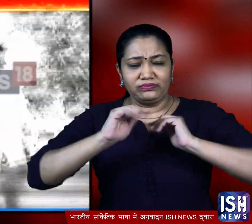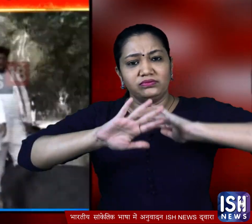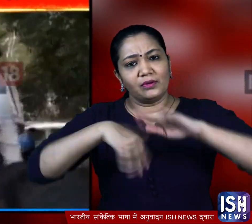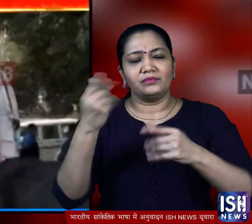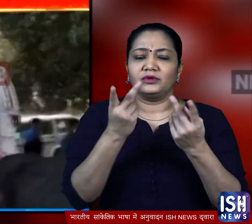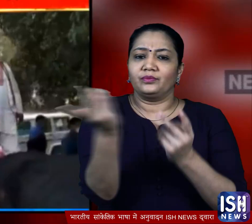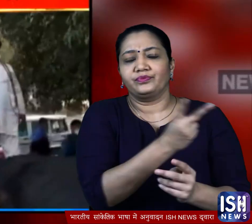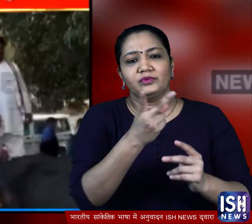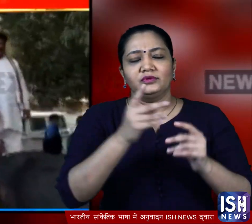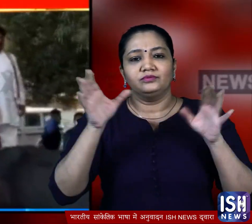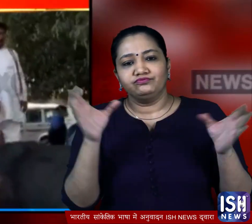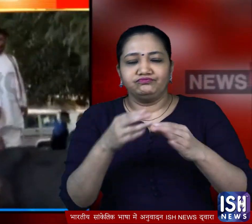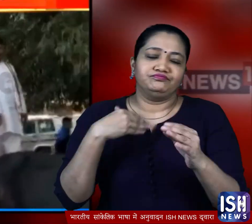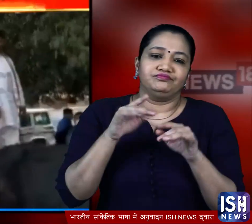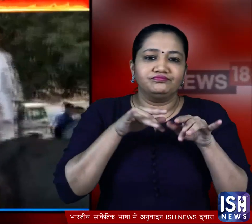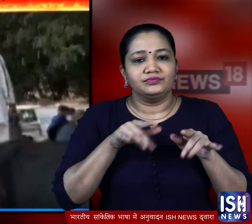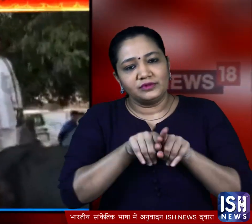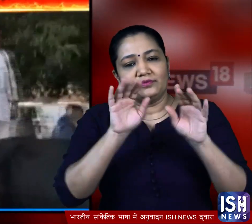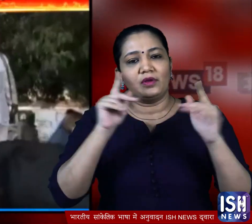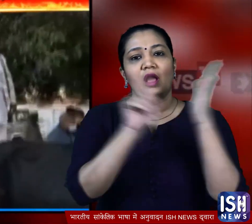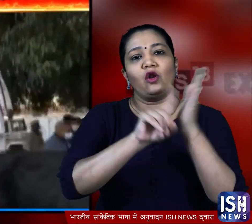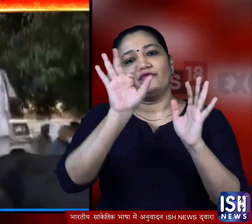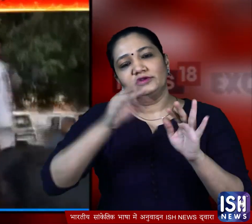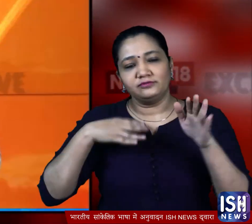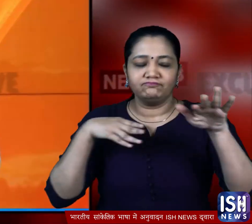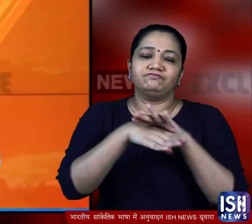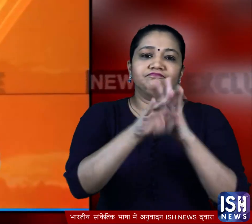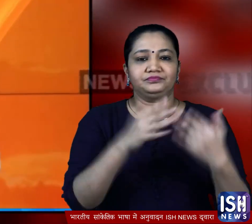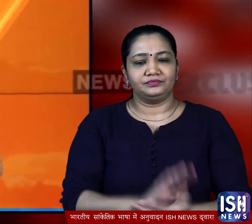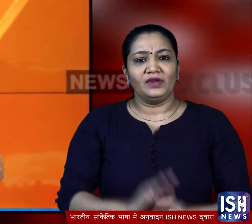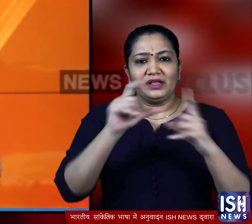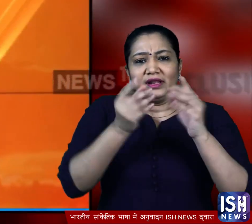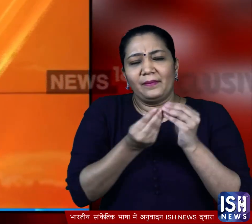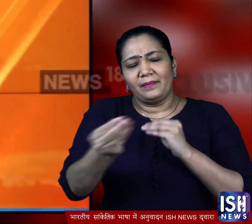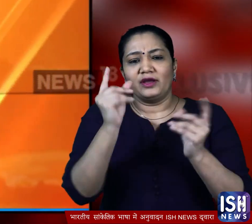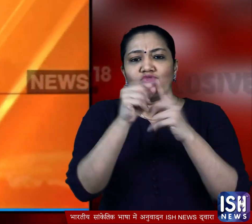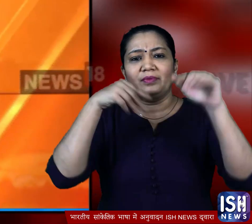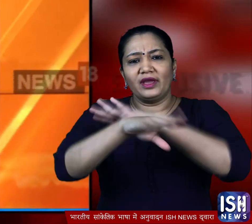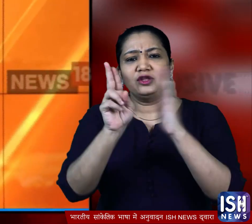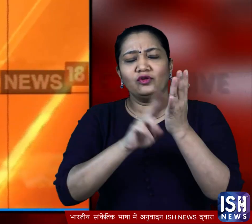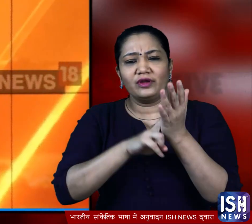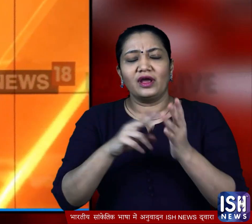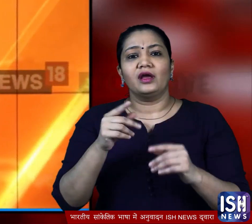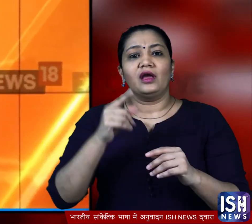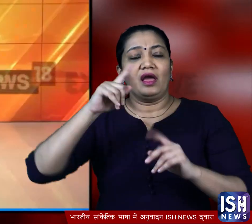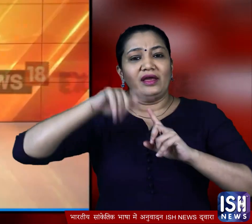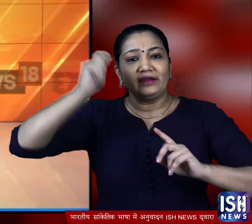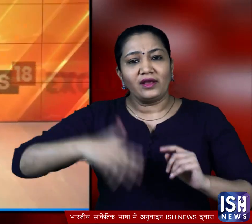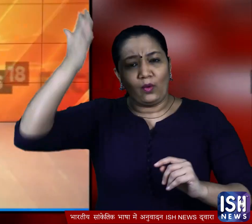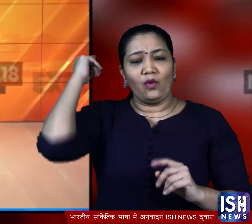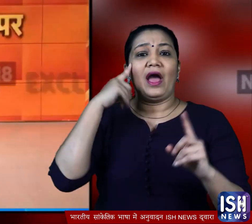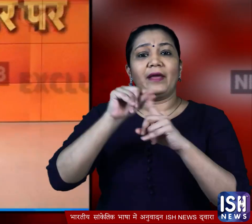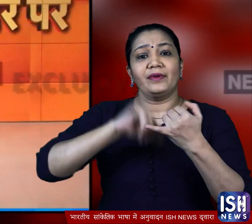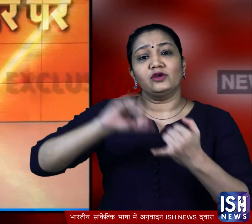बहस के बाद दोनों प्रत्याशियों का काफिला नामांकन के लिए कलेक्ट्रेट की तरफ बढ़ गया। दिल्ली के पास उत्तर प्रदेश के नोएडा में आयकर विभाग ने एक